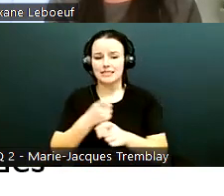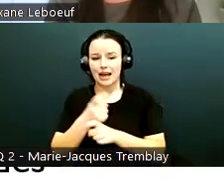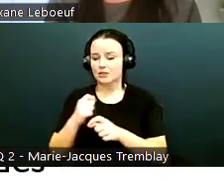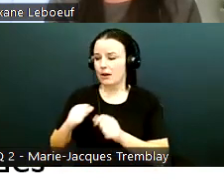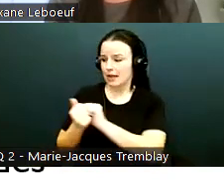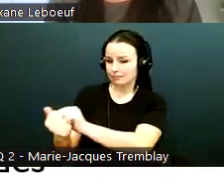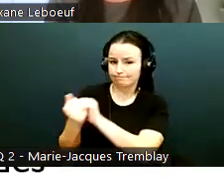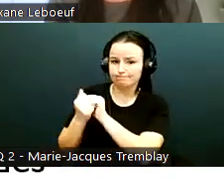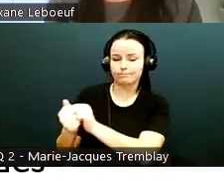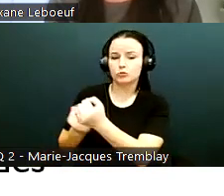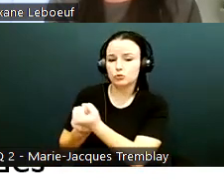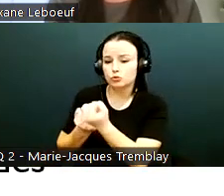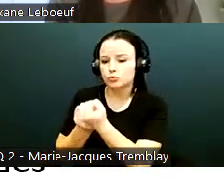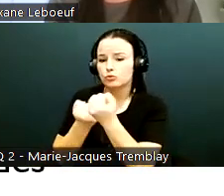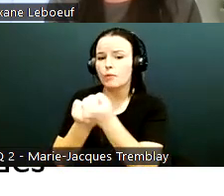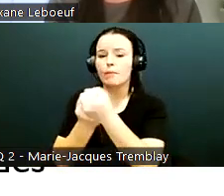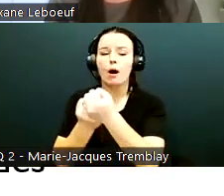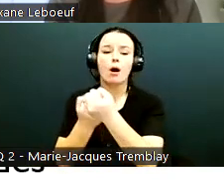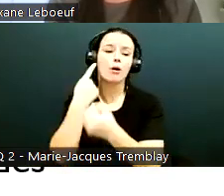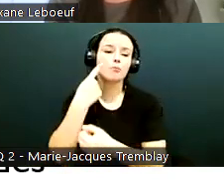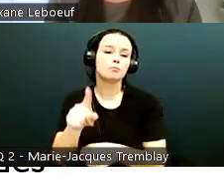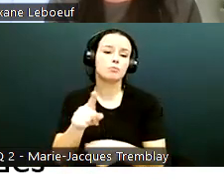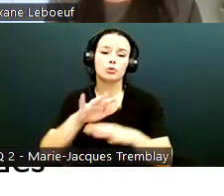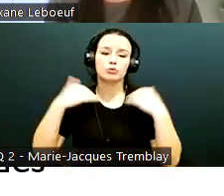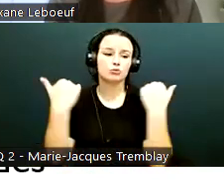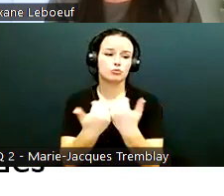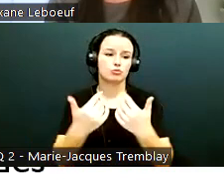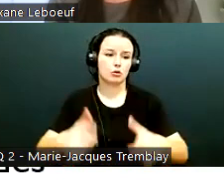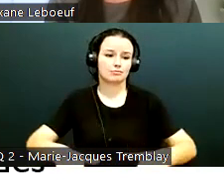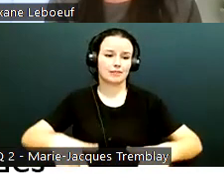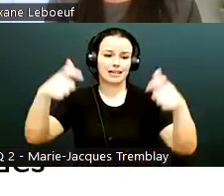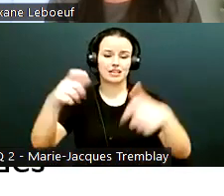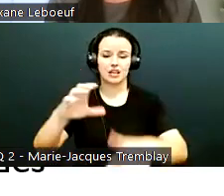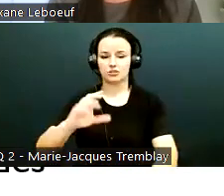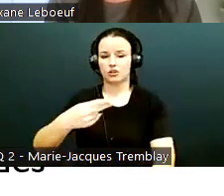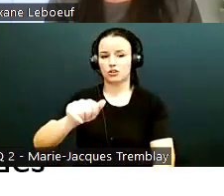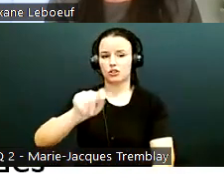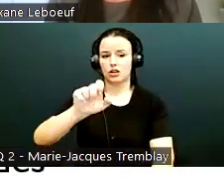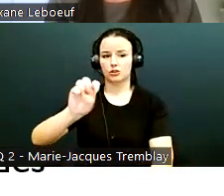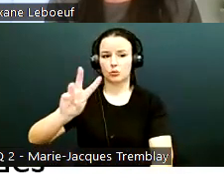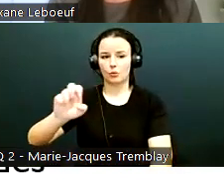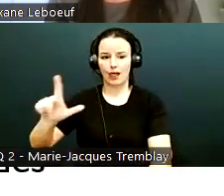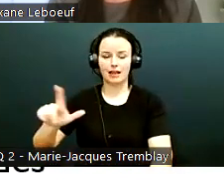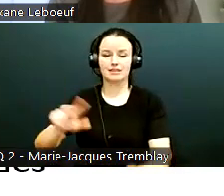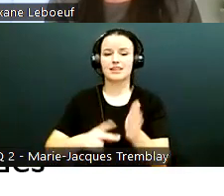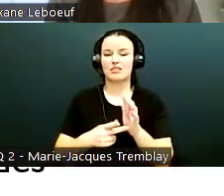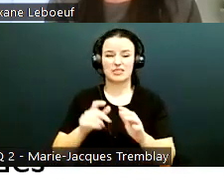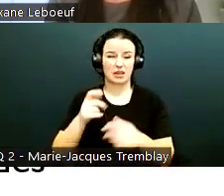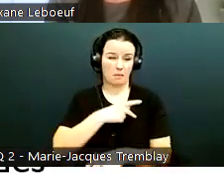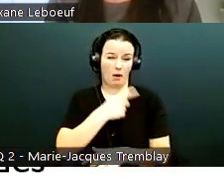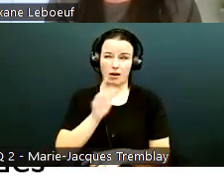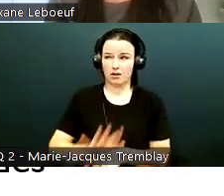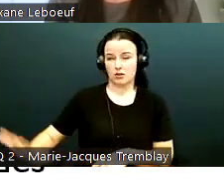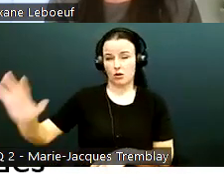soutien d'animateurs de loisirs pour l'ensemble des résidences Chartwell au Québec, donc un coaching provincial,